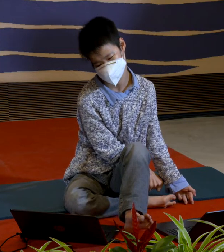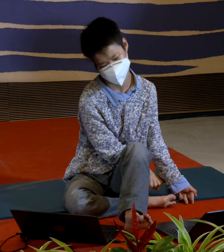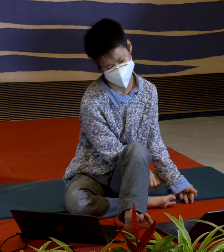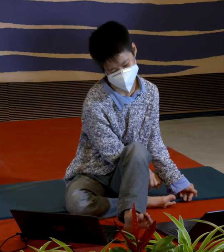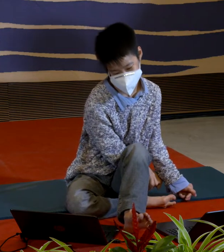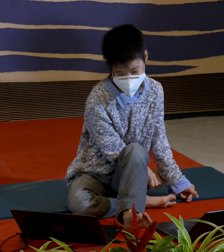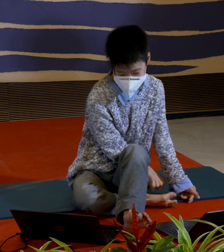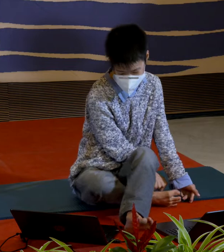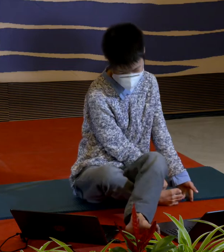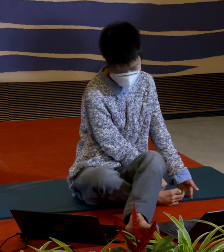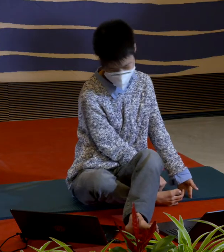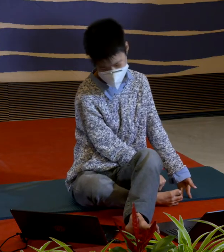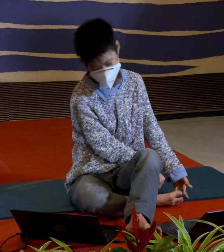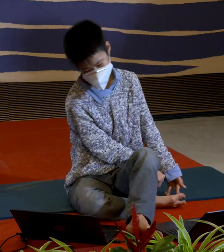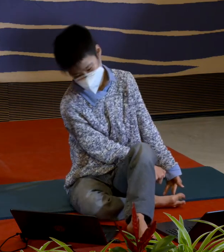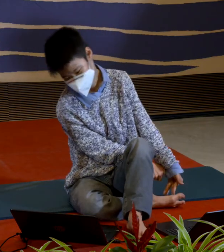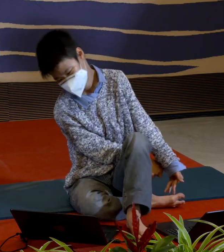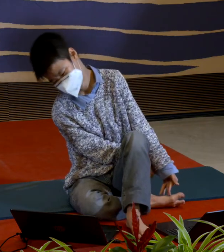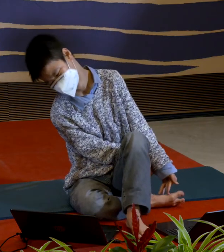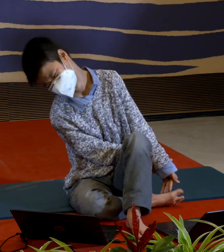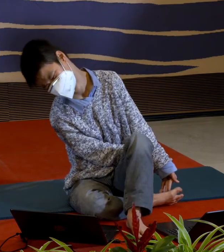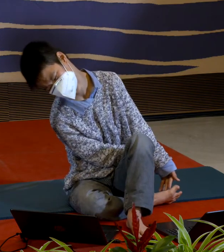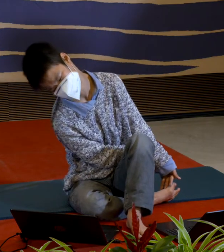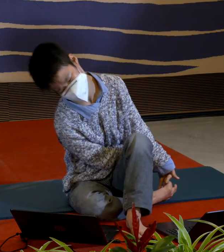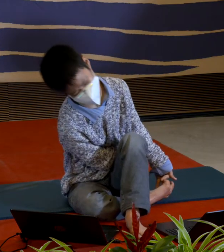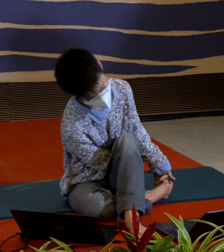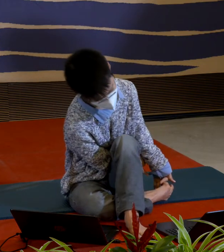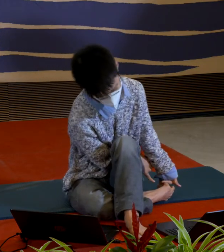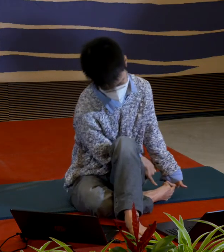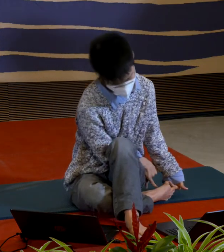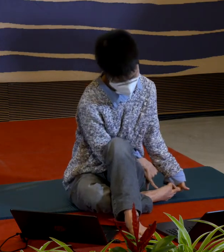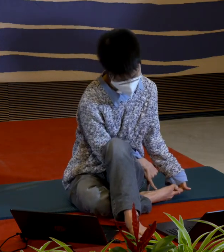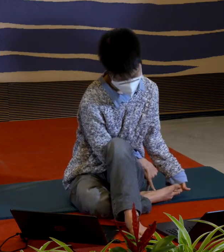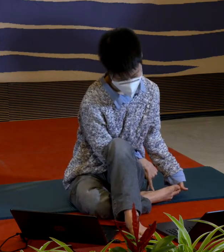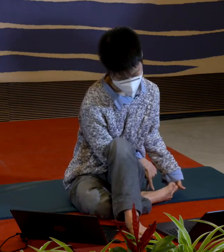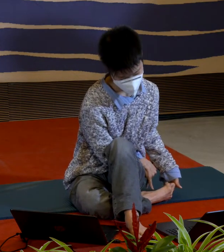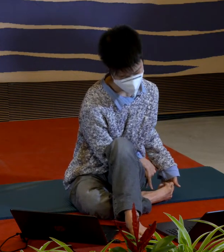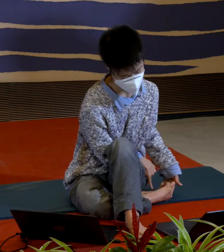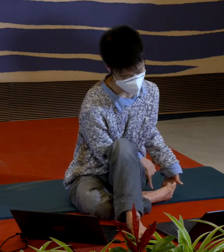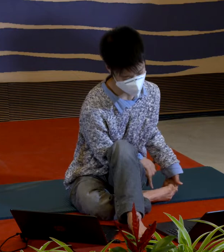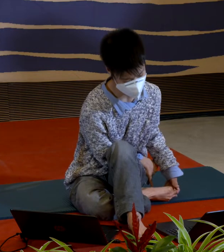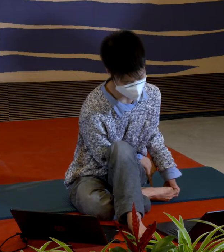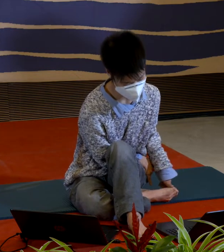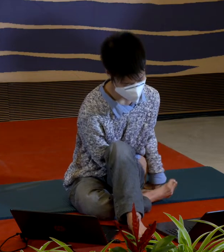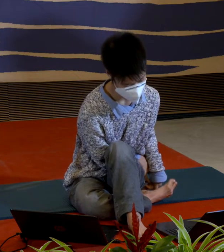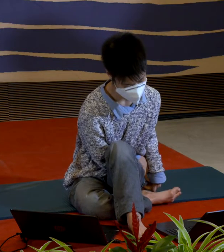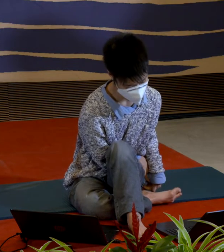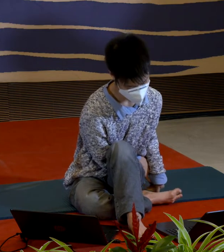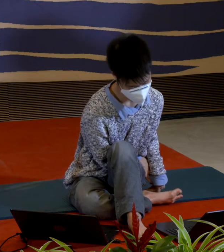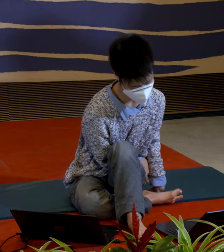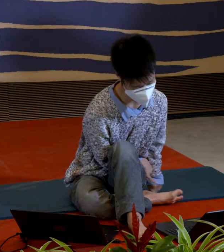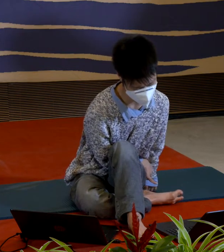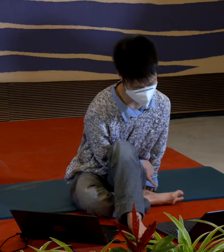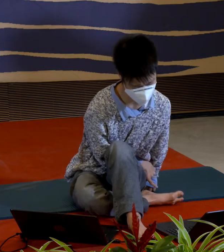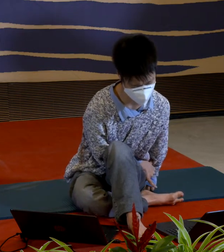m'effacer moi-même de ma création, car, dans la visibilité de mon corps, j'aimerais croire que d'autres forgeront leur légitimité